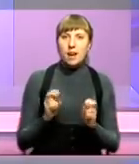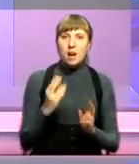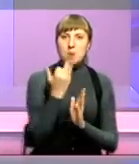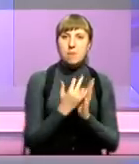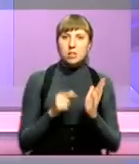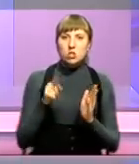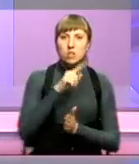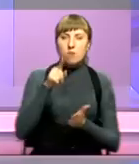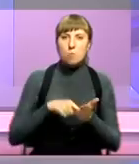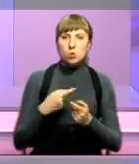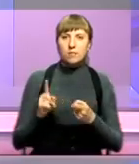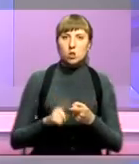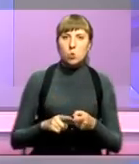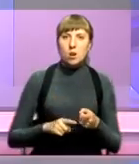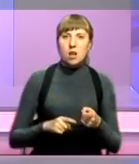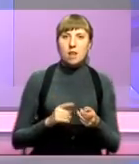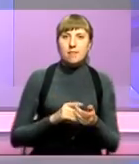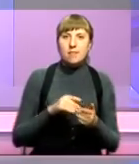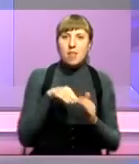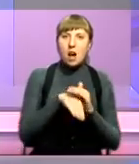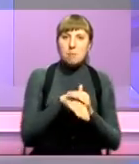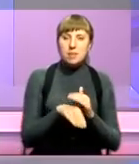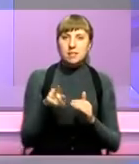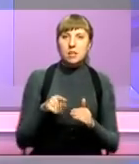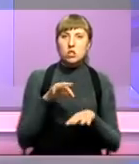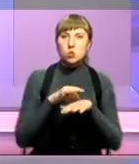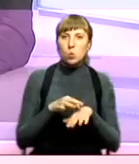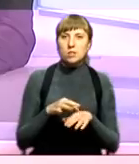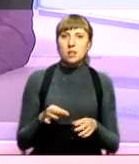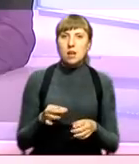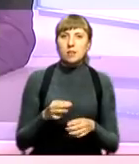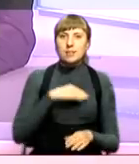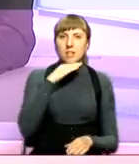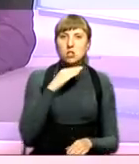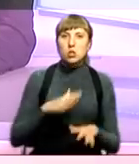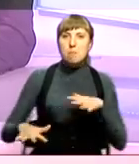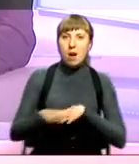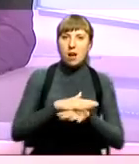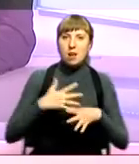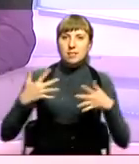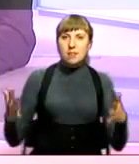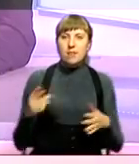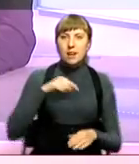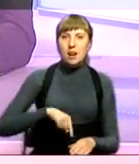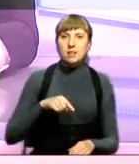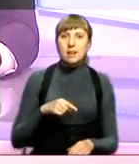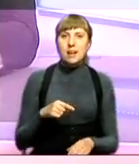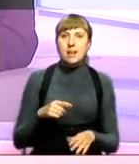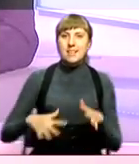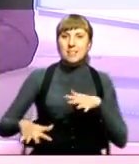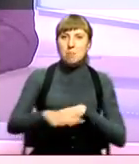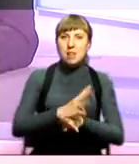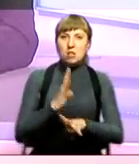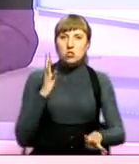тех вопросов, которые накопились, они носят достаточно массовый характер, то, конечно, изобилие очередей у